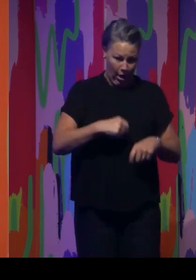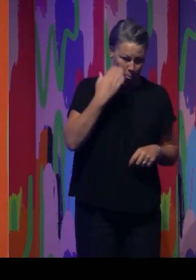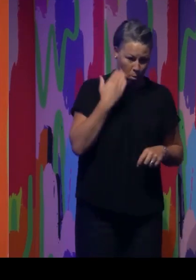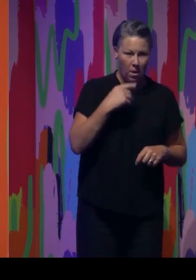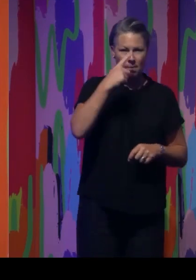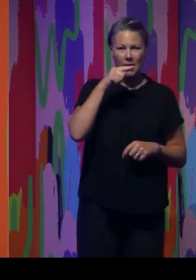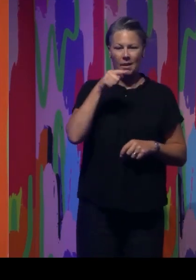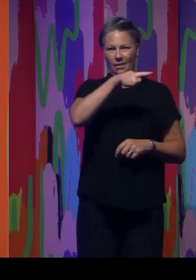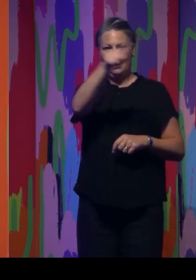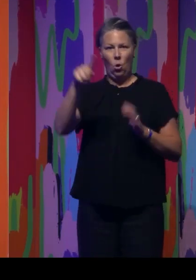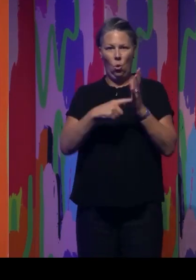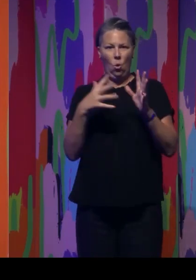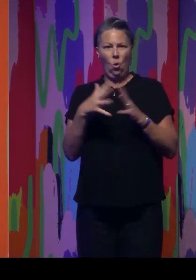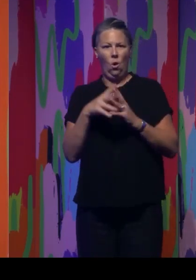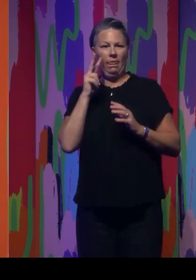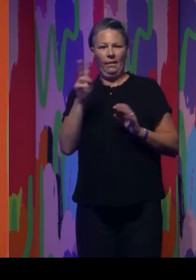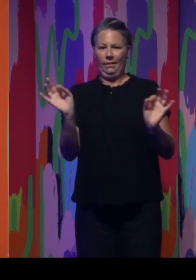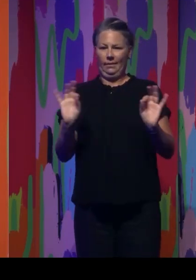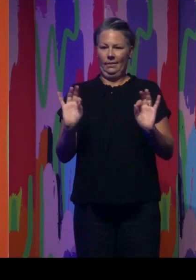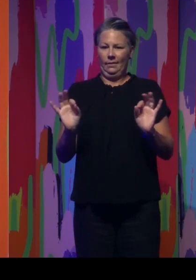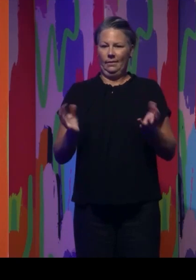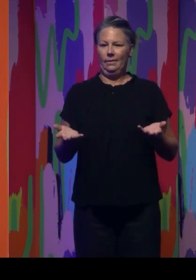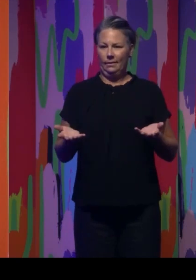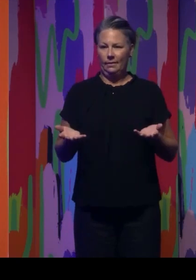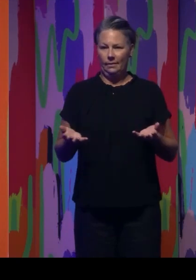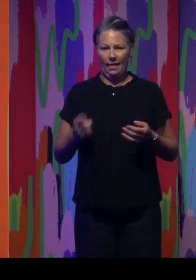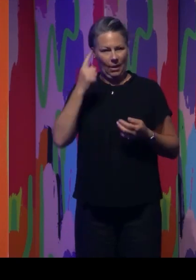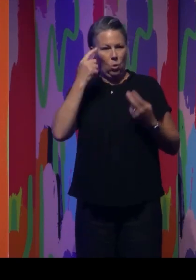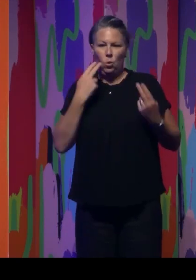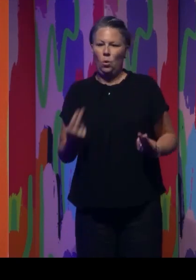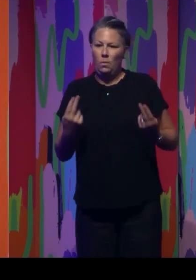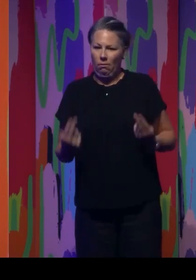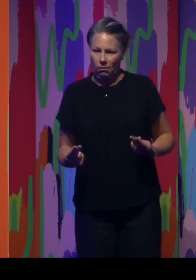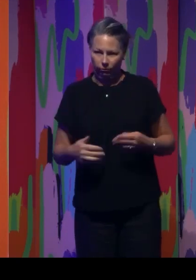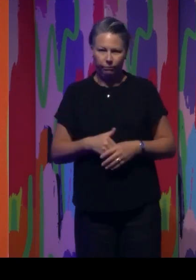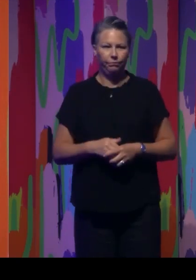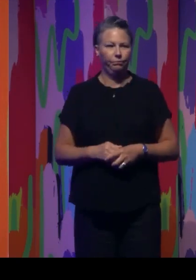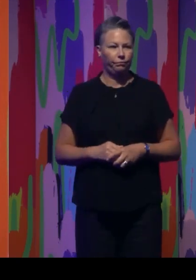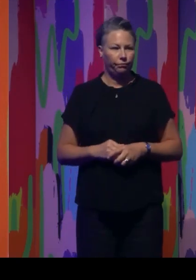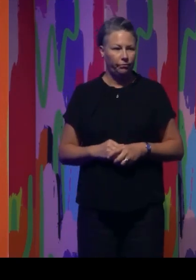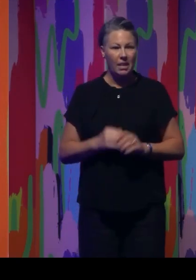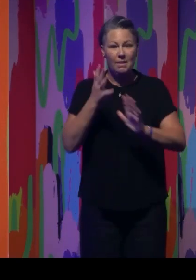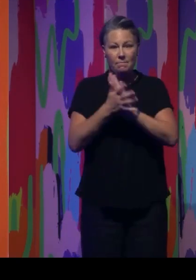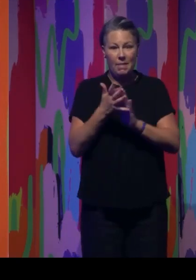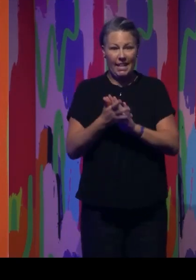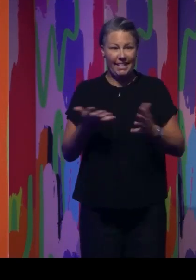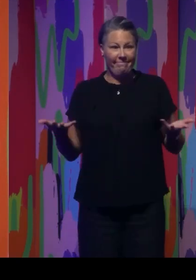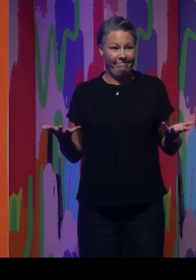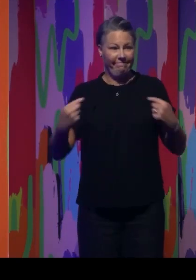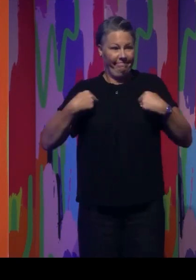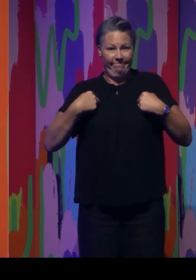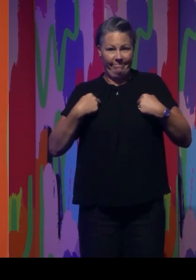প্রথম আমরা যে সমস্যাটা দেখি সেটা হচ্ছে ম্যারিটাল রেপের জন্য কেউ ডিভোর্সের জন্য আস্ক করতে পারছে না সো নো ওয়ান ক্যান এভার